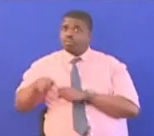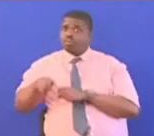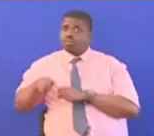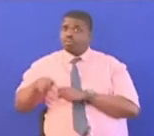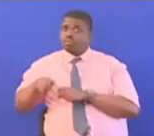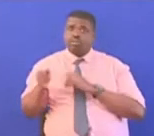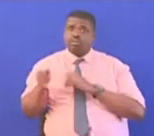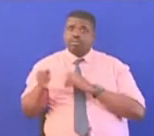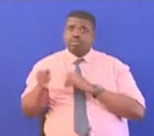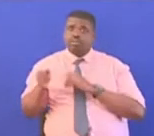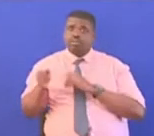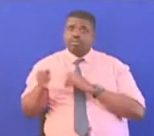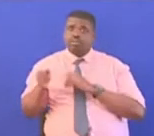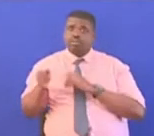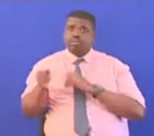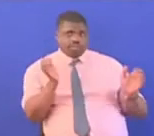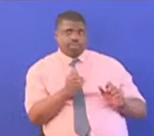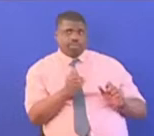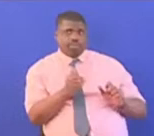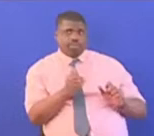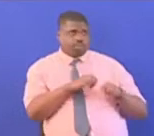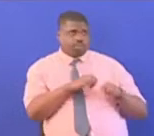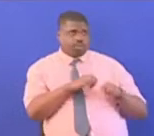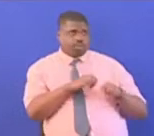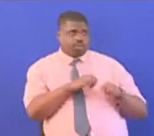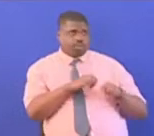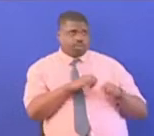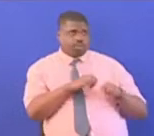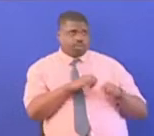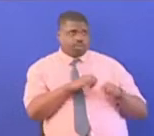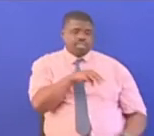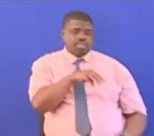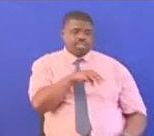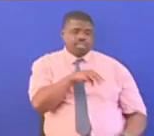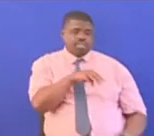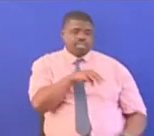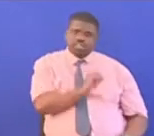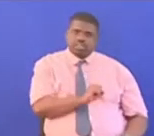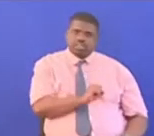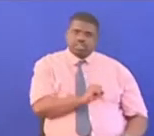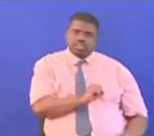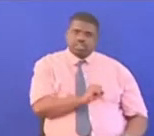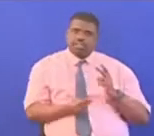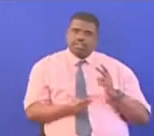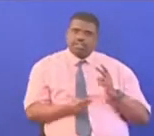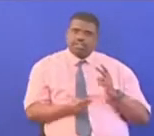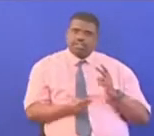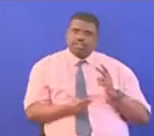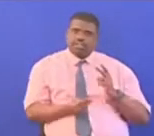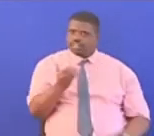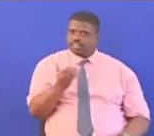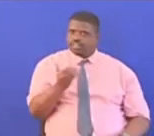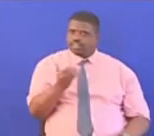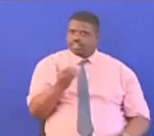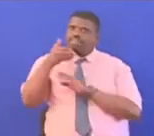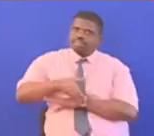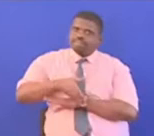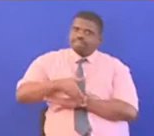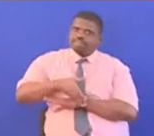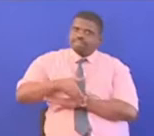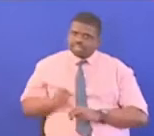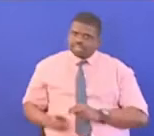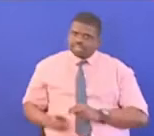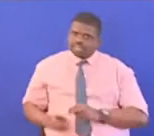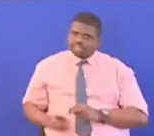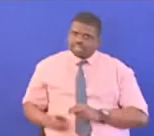huo. Maana yake mifugo yote ya Simanjiro ipo katika kata mbili za Loboseret na zingine zimefuka mpaka kuingia katika kata